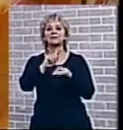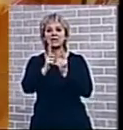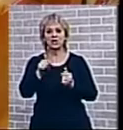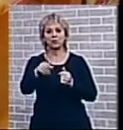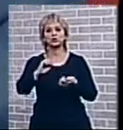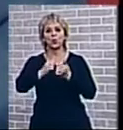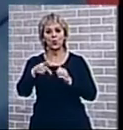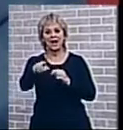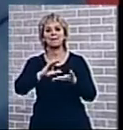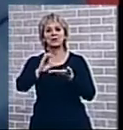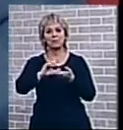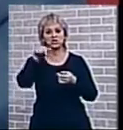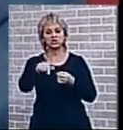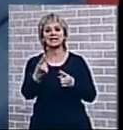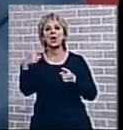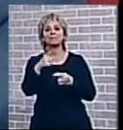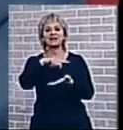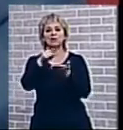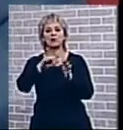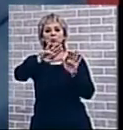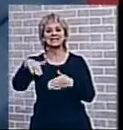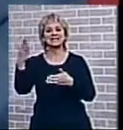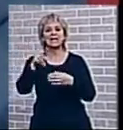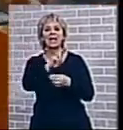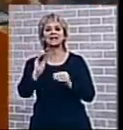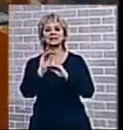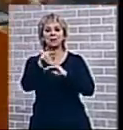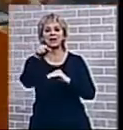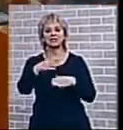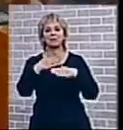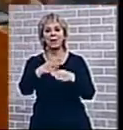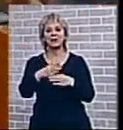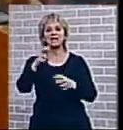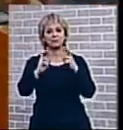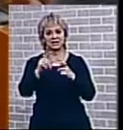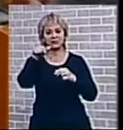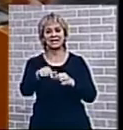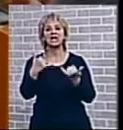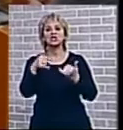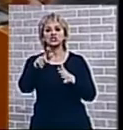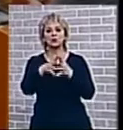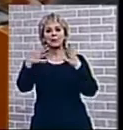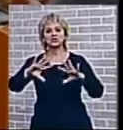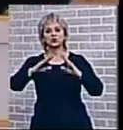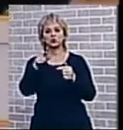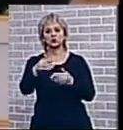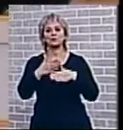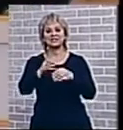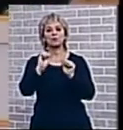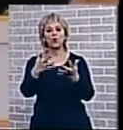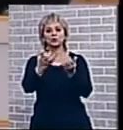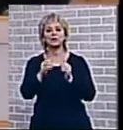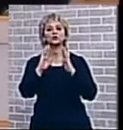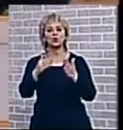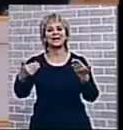переработке угля, промышленности. Первый вопрос после доклада – как дополнительно помогать предприятиям? Сейчас в большинстве случаев субсидии могут